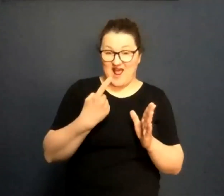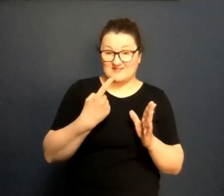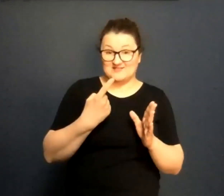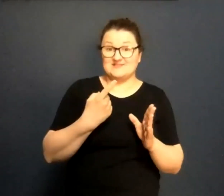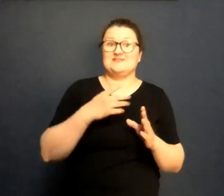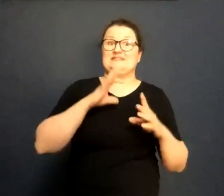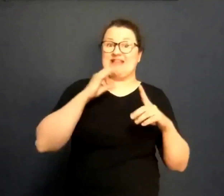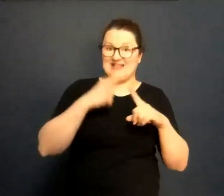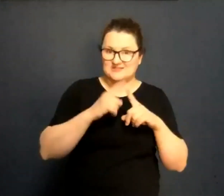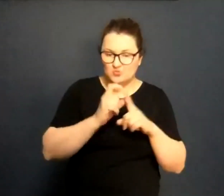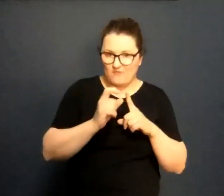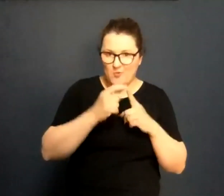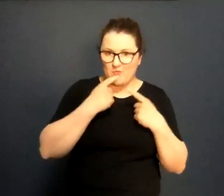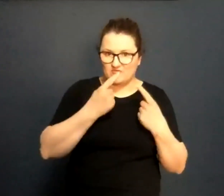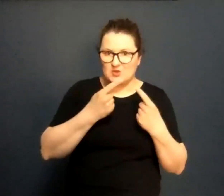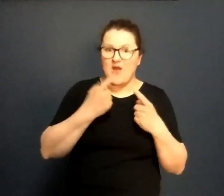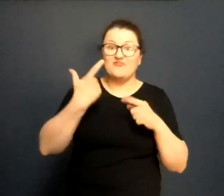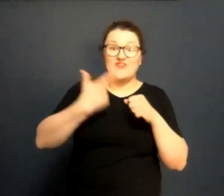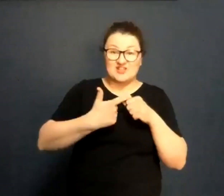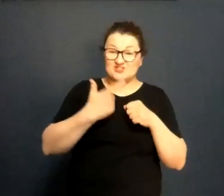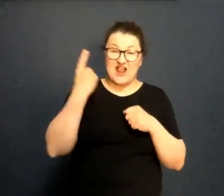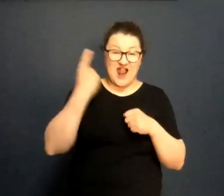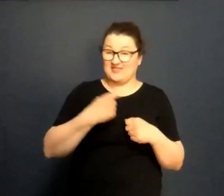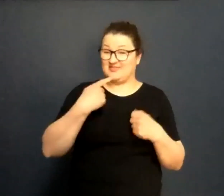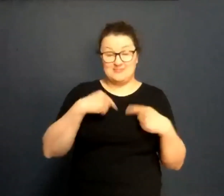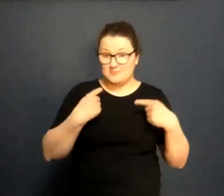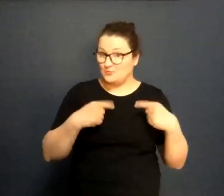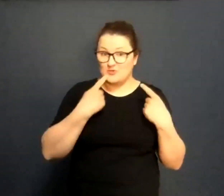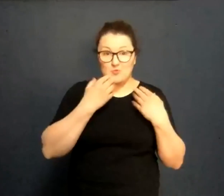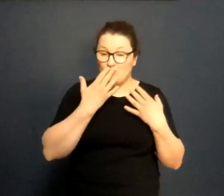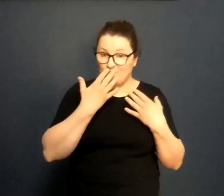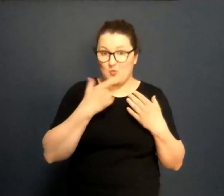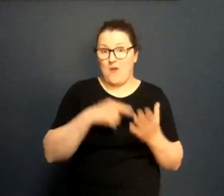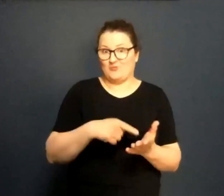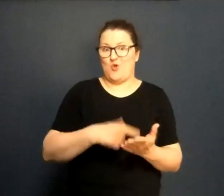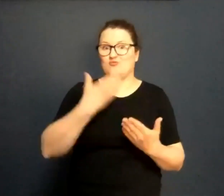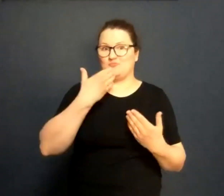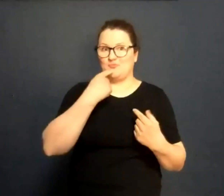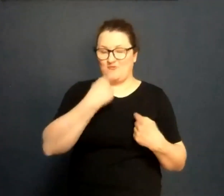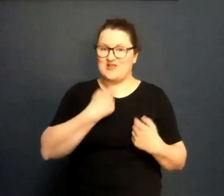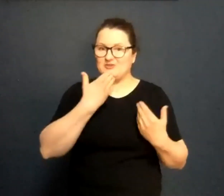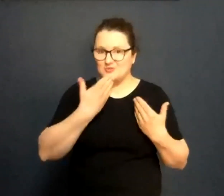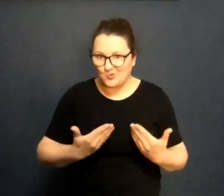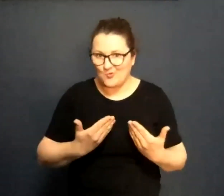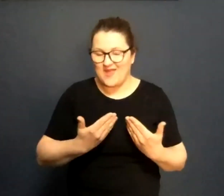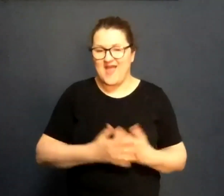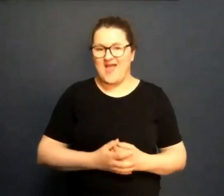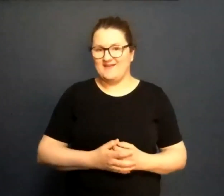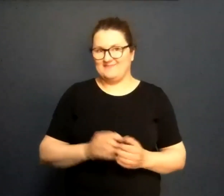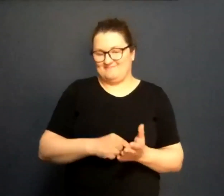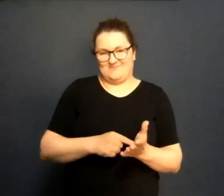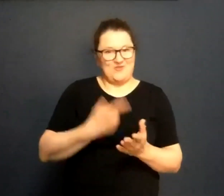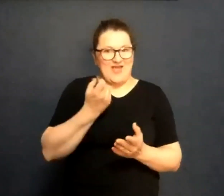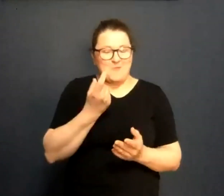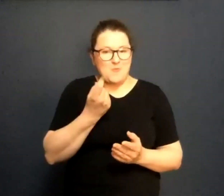seks. I że jej po prostu, że dziękuję za to. Więc były takie momenty, no takie poza naukowe w